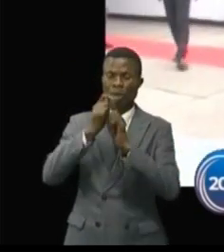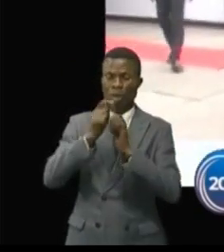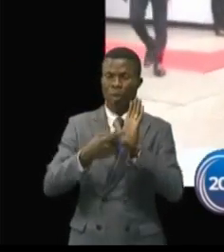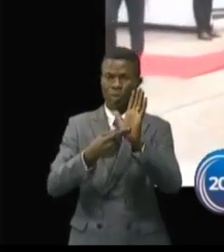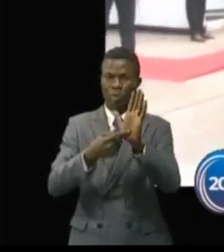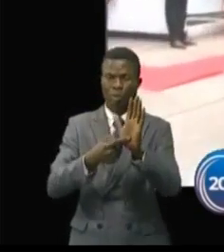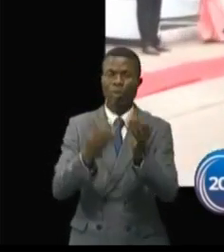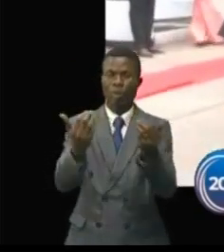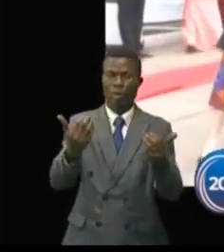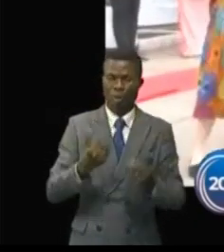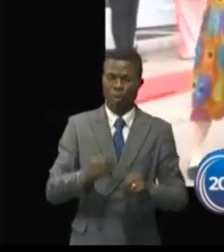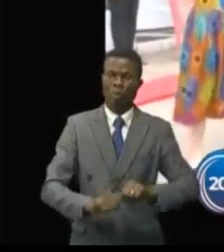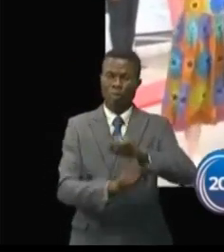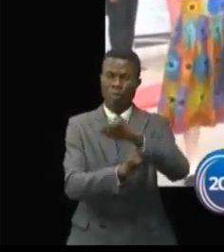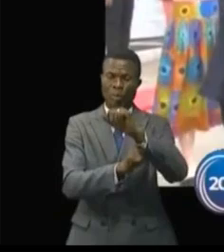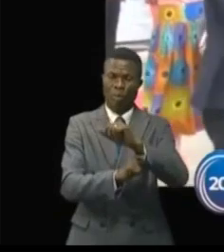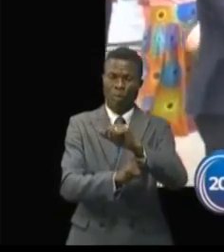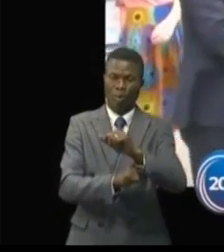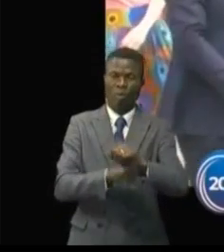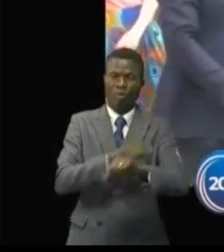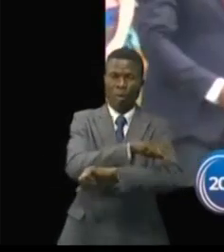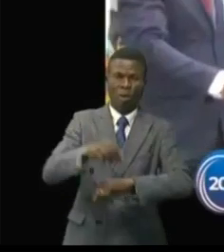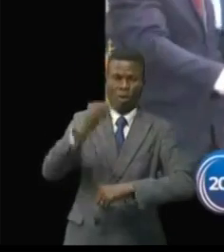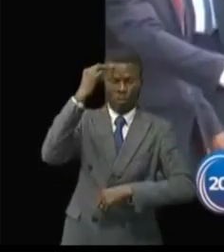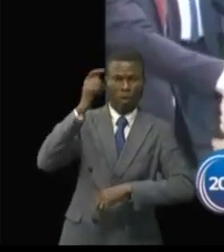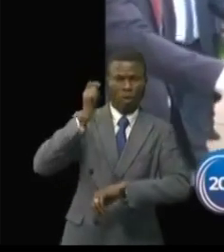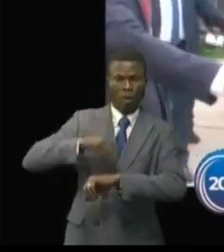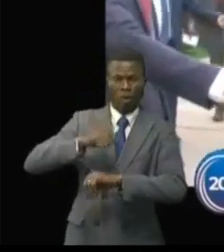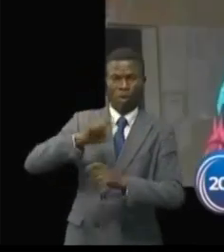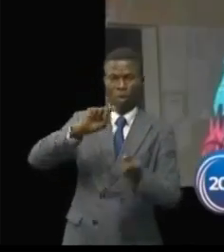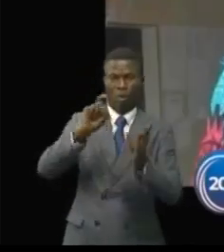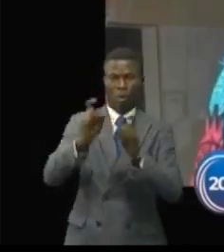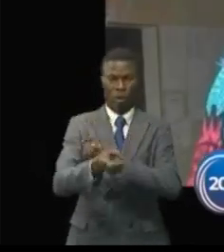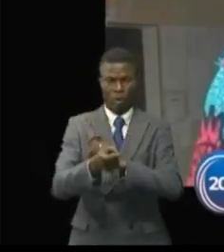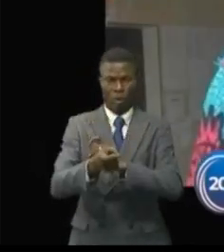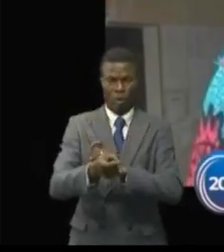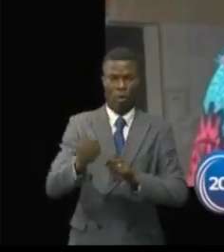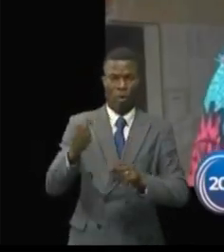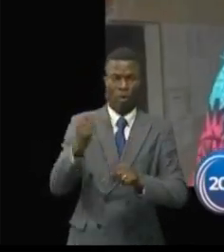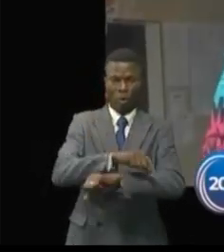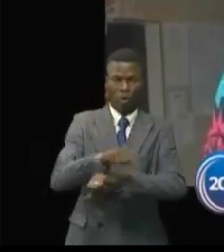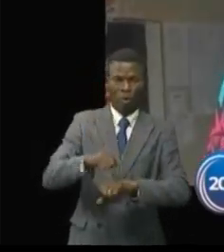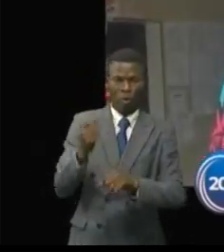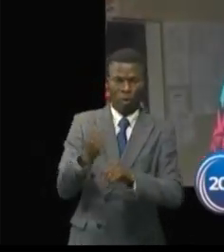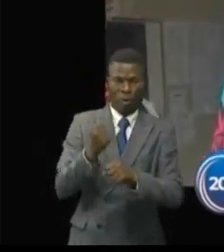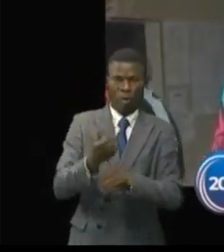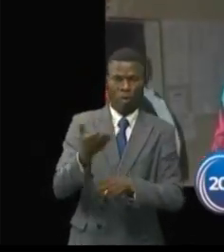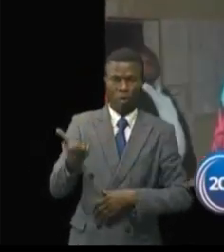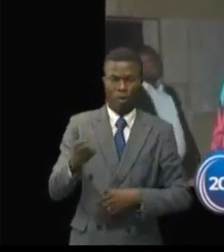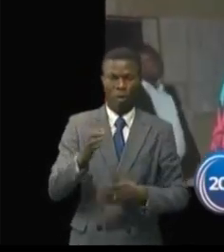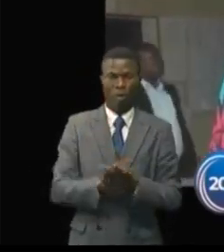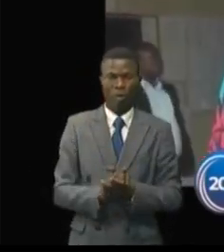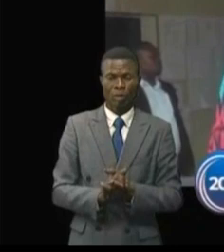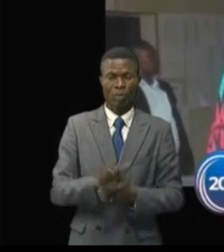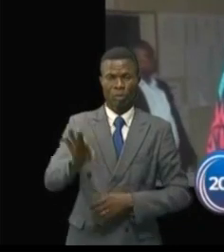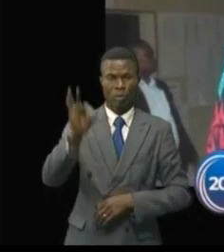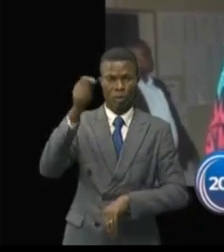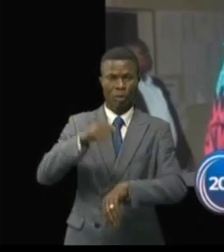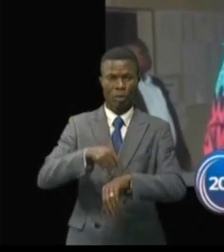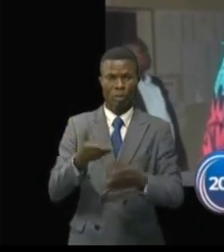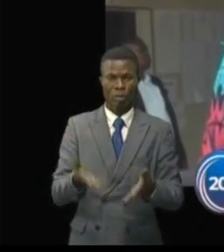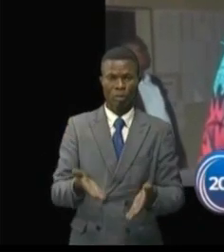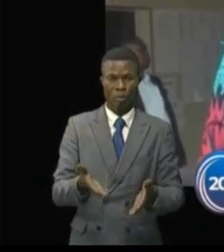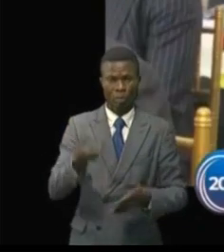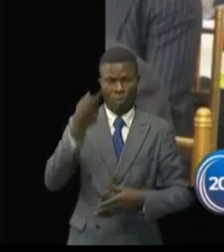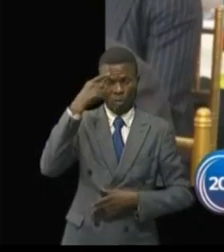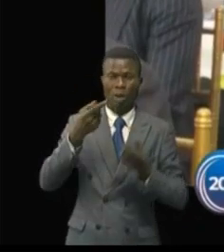la volonté d'accompagner les ministères de la justice dans la réforme de son secteur. J'ai saisi cette occasion pour